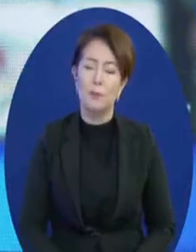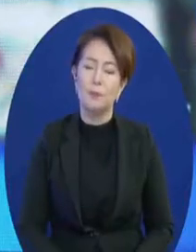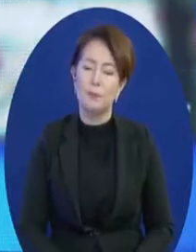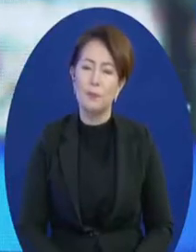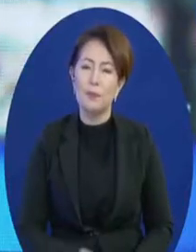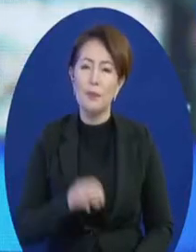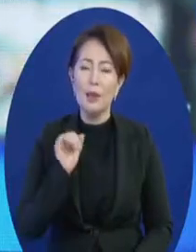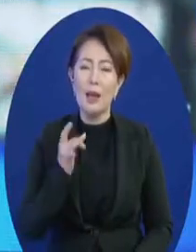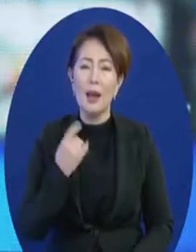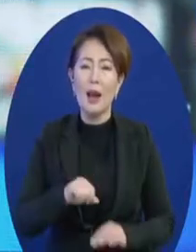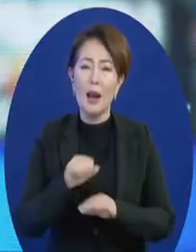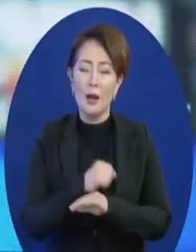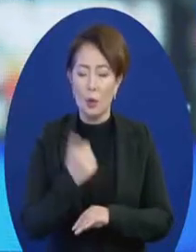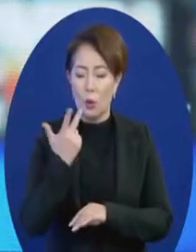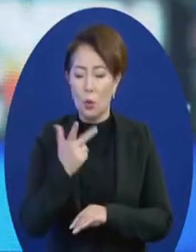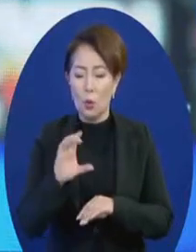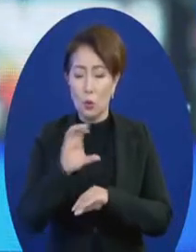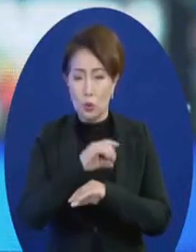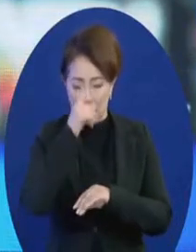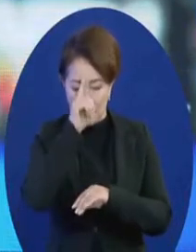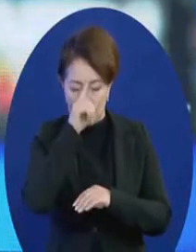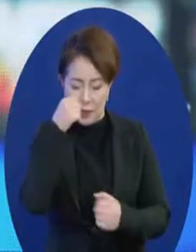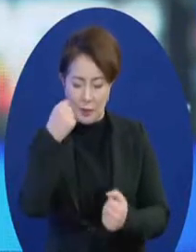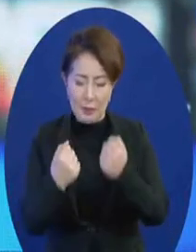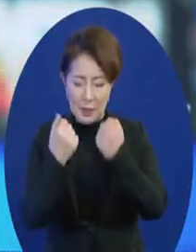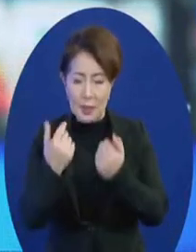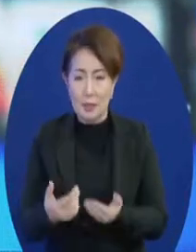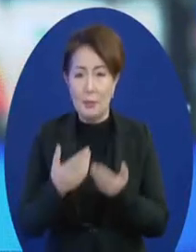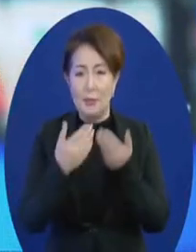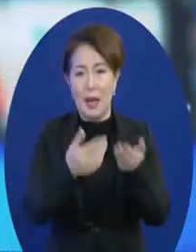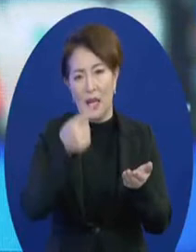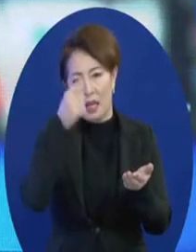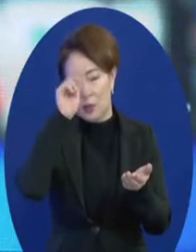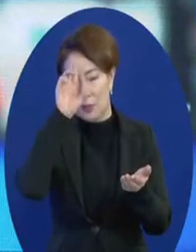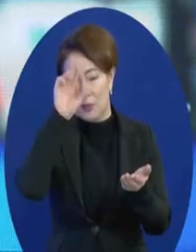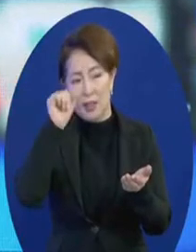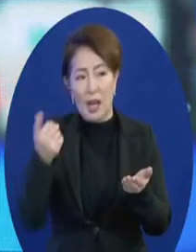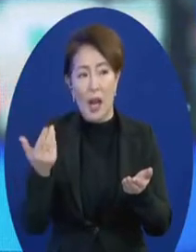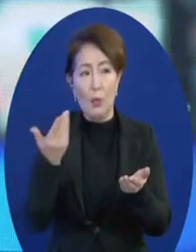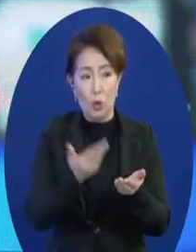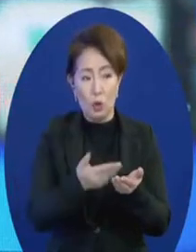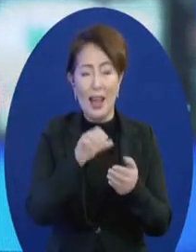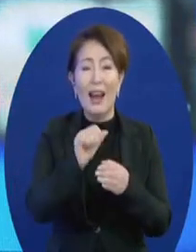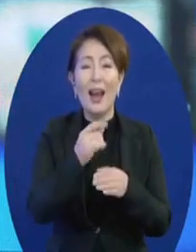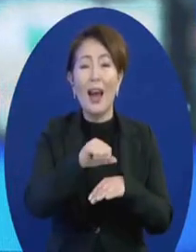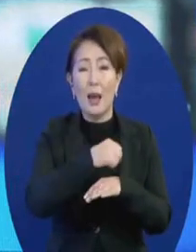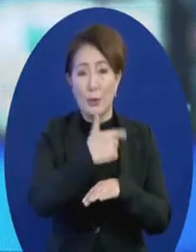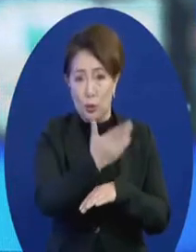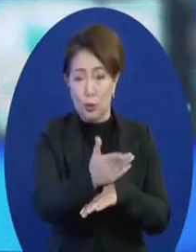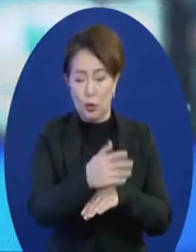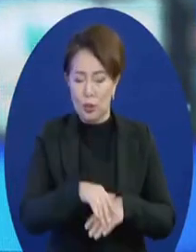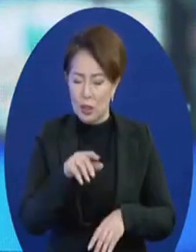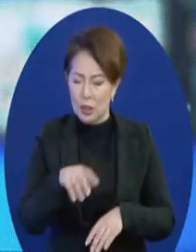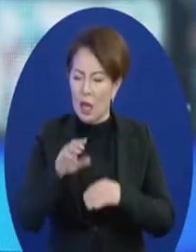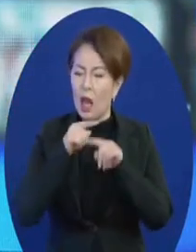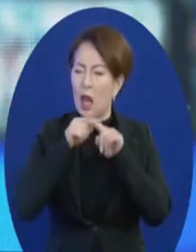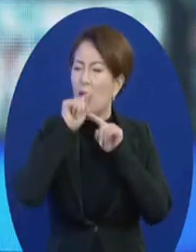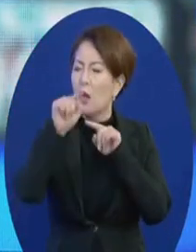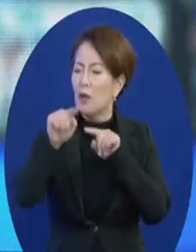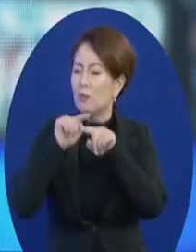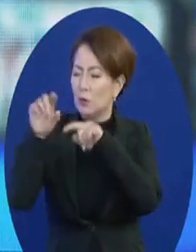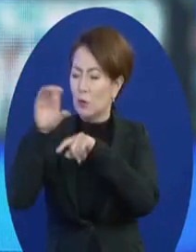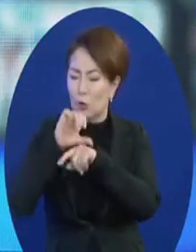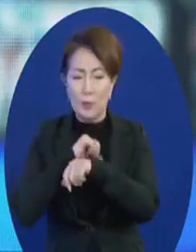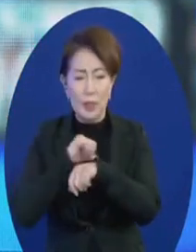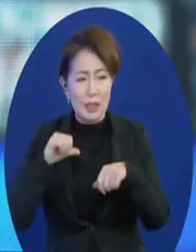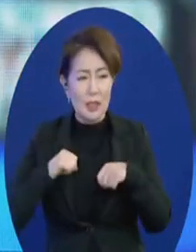Арангай аймгийн 3 сумын эмнэлэгт туулах чадвар сайтай автомашиныг эрүүлэнди яамнаас олголоо. Ингэснээр эрүүл мэндийн тусламж үйлчилгээг азлагдсан сумын иргэд түргэн